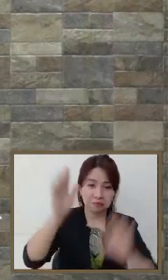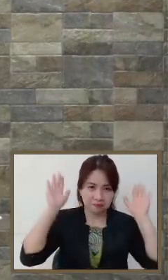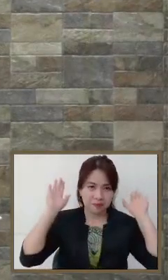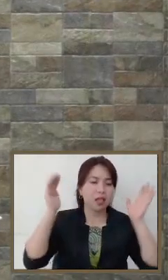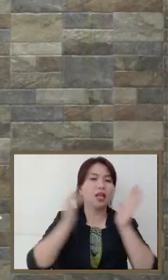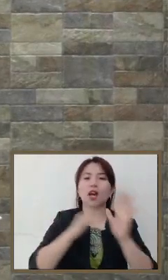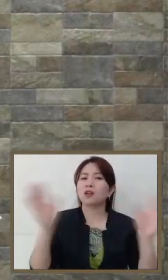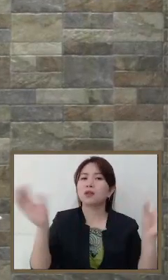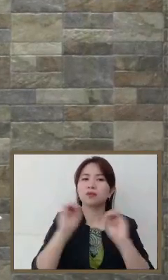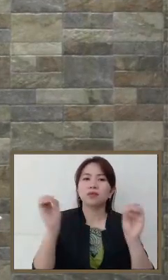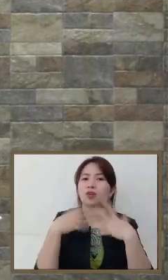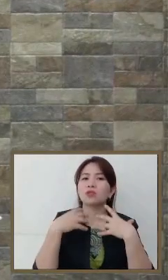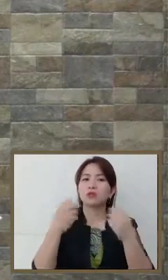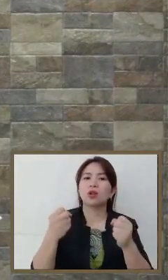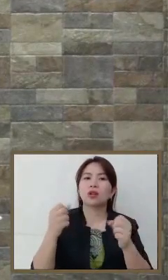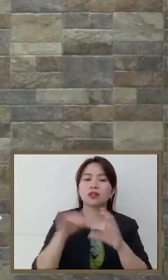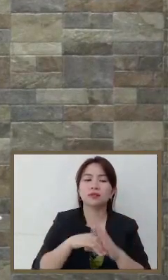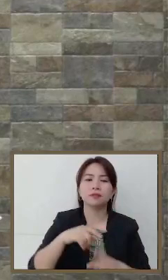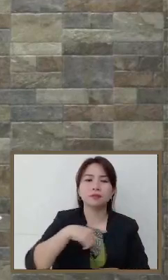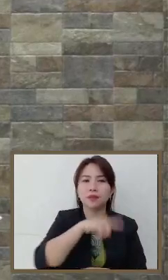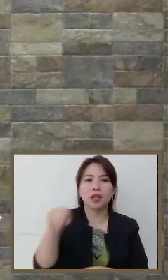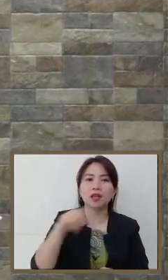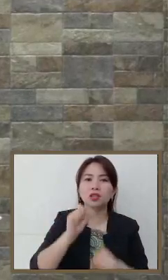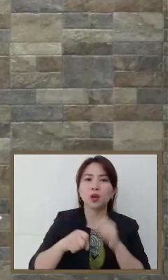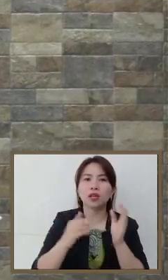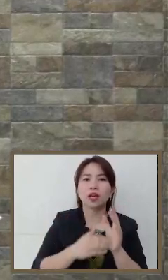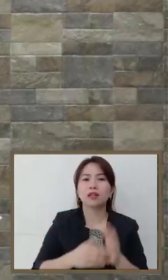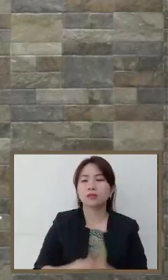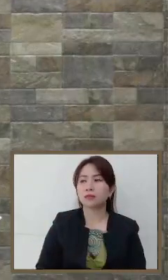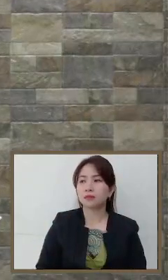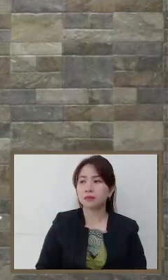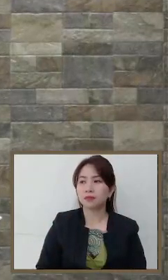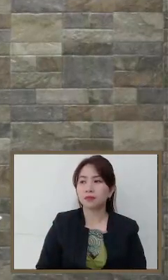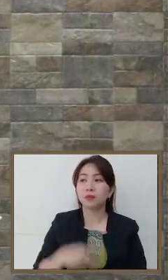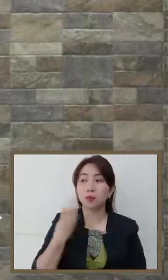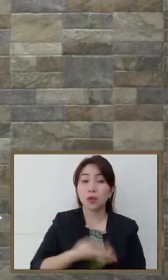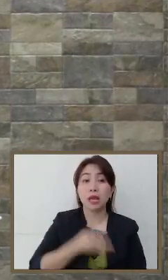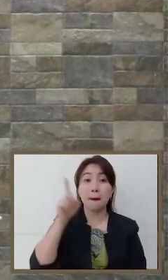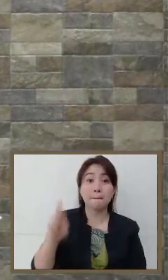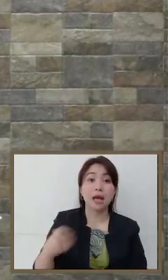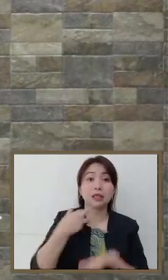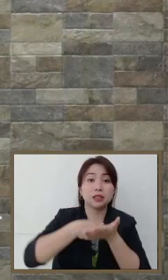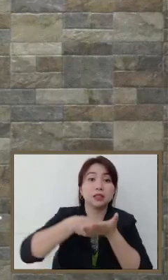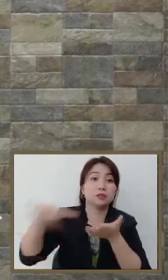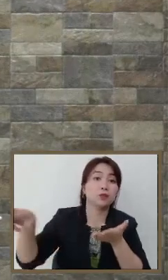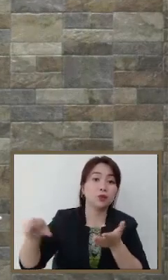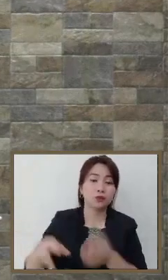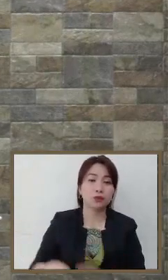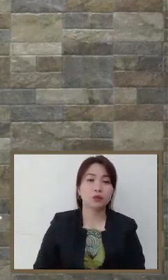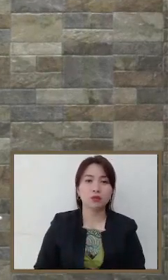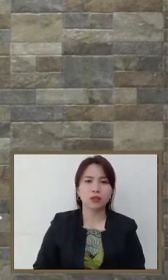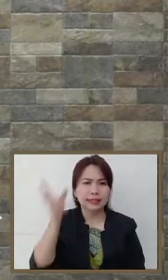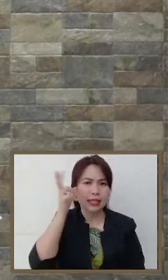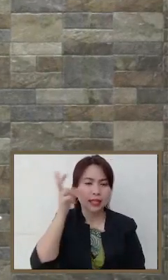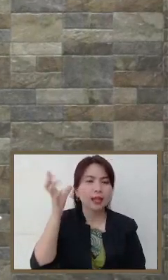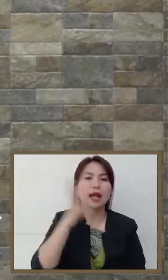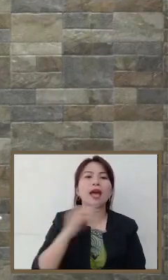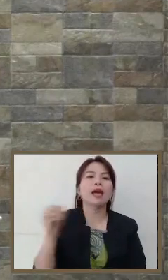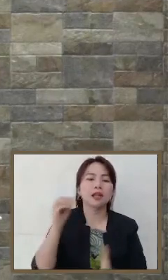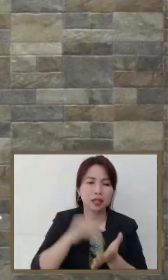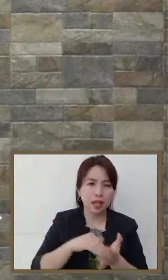sa atin kaya sa isang iglap lang na tanggalin natin ang Diyos sa ating kaisipan sisingitan tayo